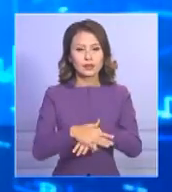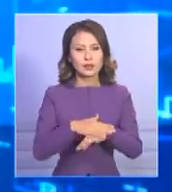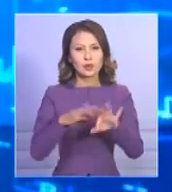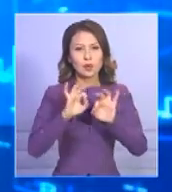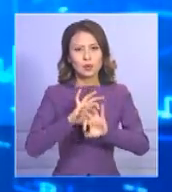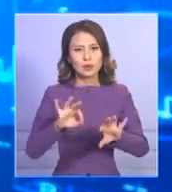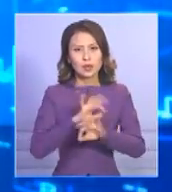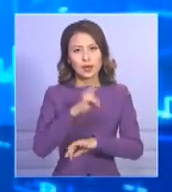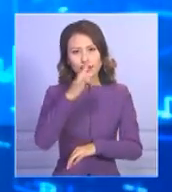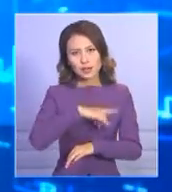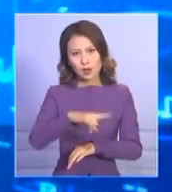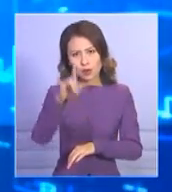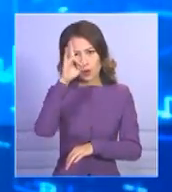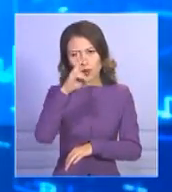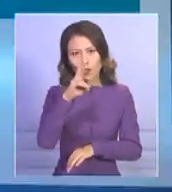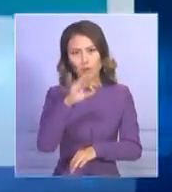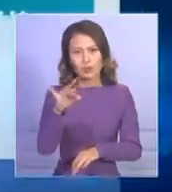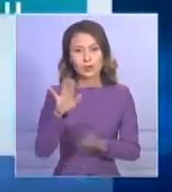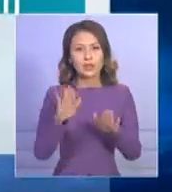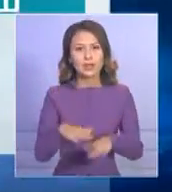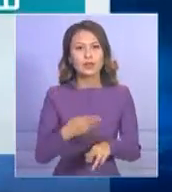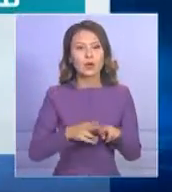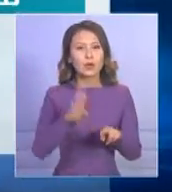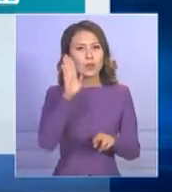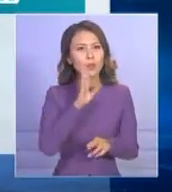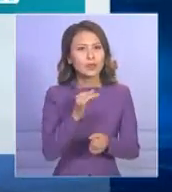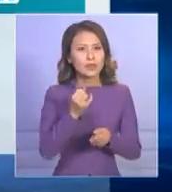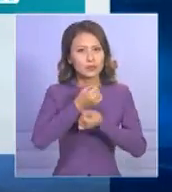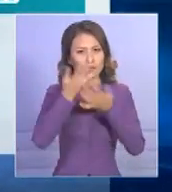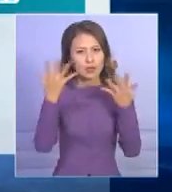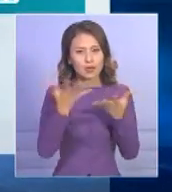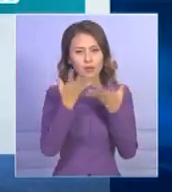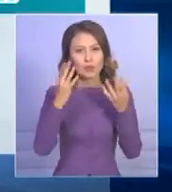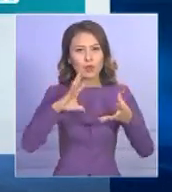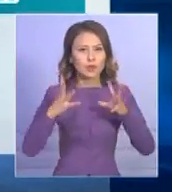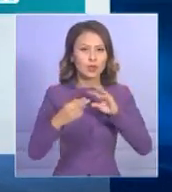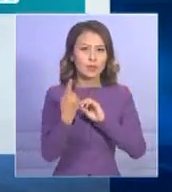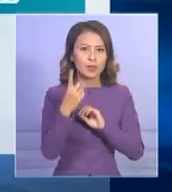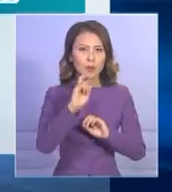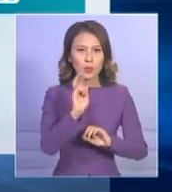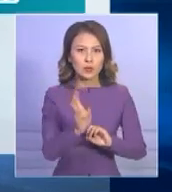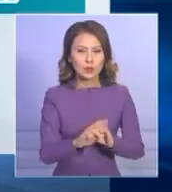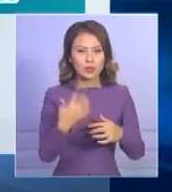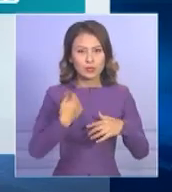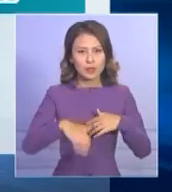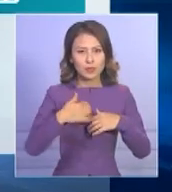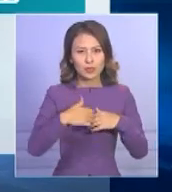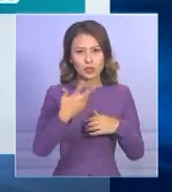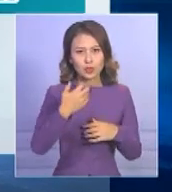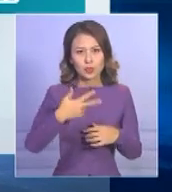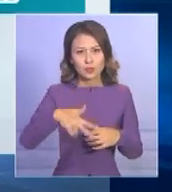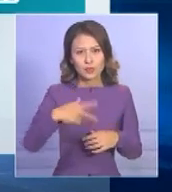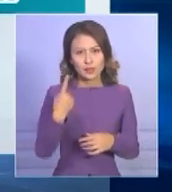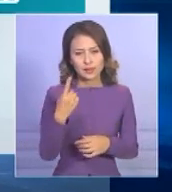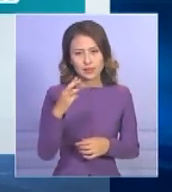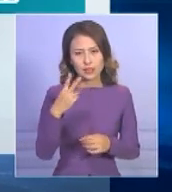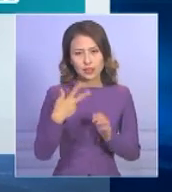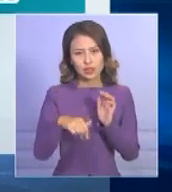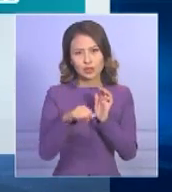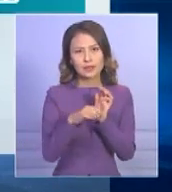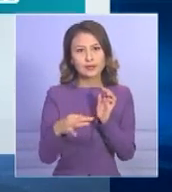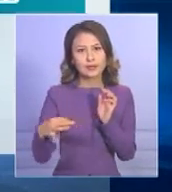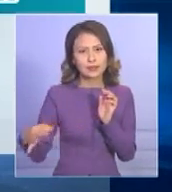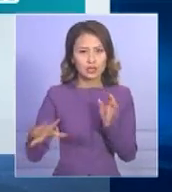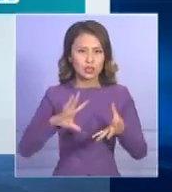деректерге тоқтала кетейін. Қазақстан қор биржасының таңертеңгі және күндізгі сессиясының қорытындысы бойынша 1 доллардың орташа бағамы 331 теңге